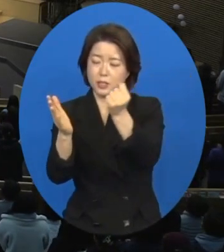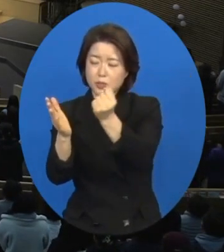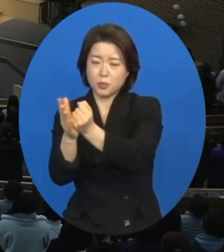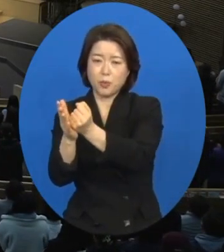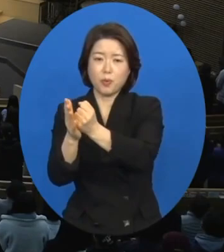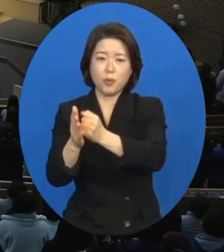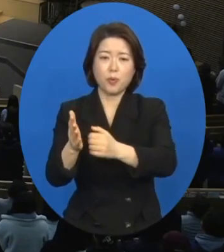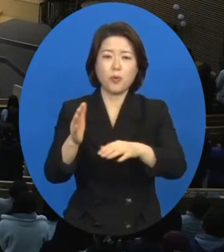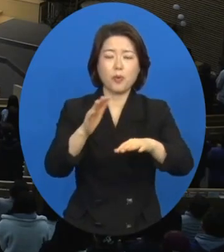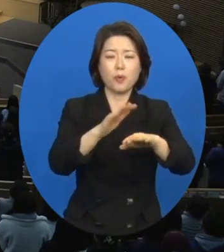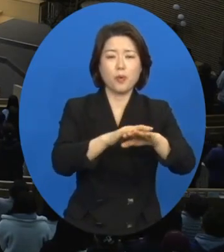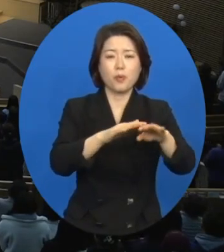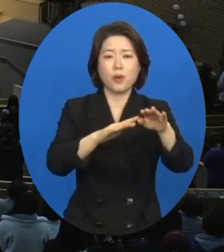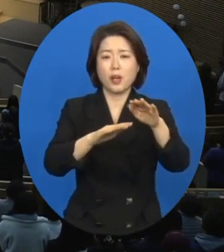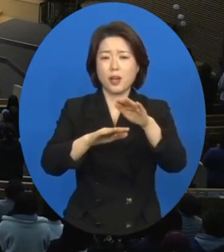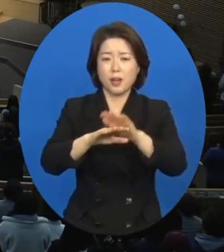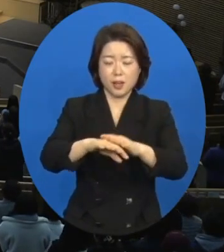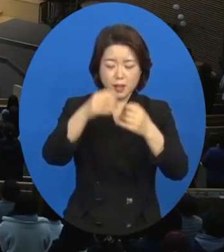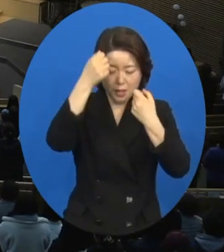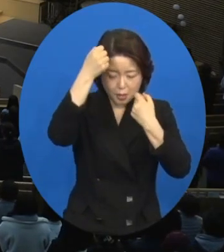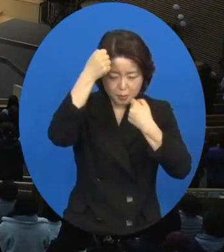못박힌 손과